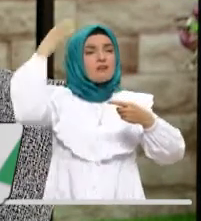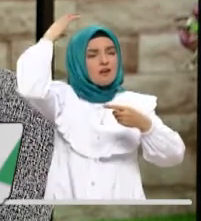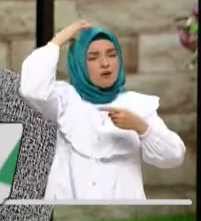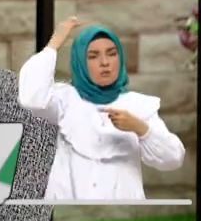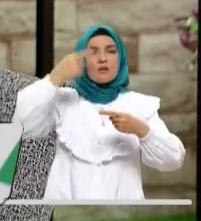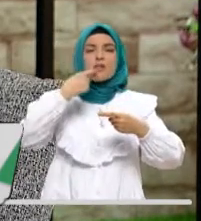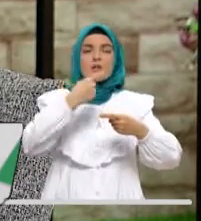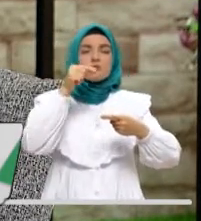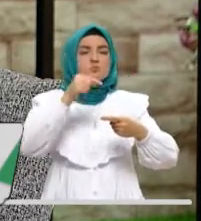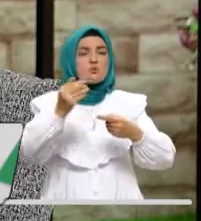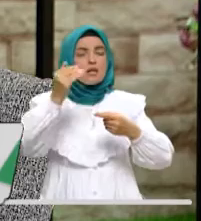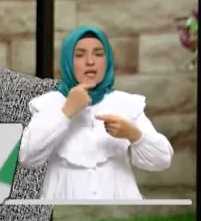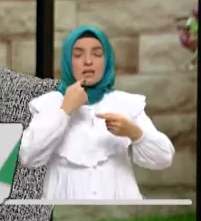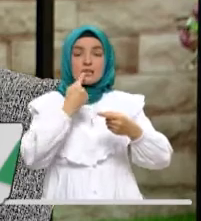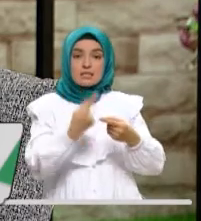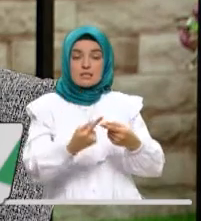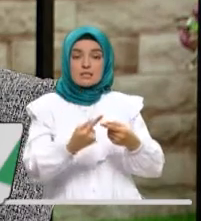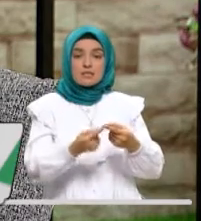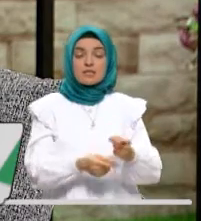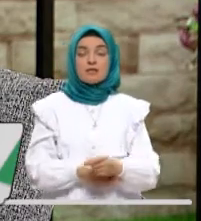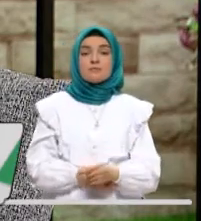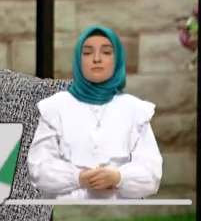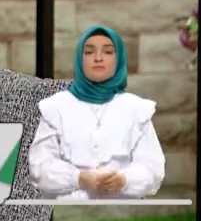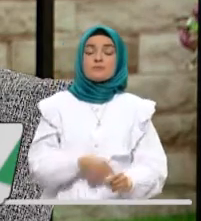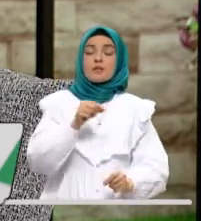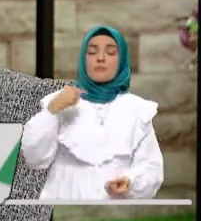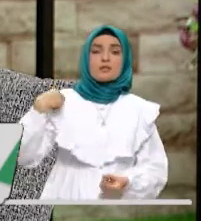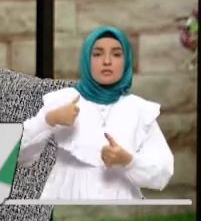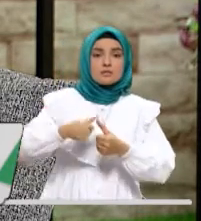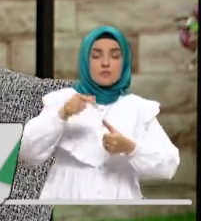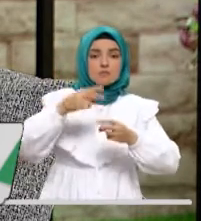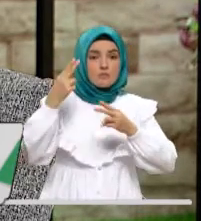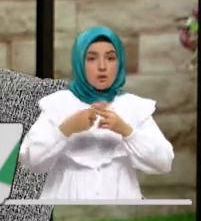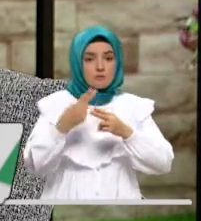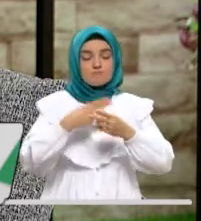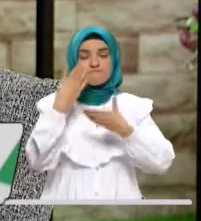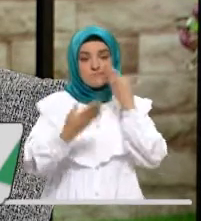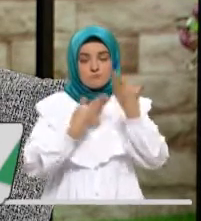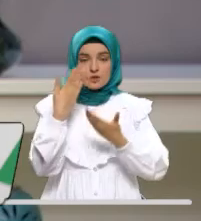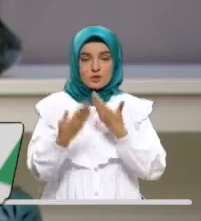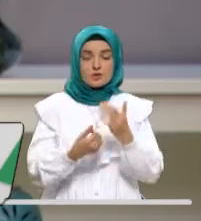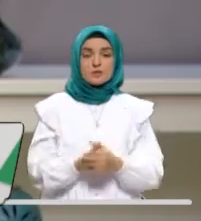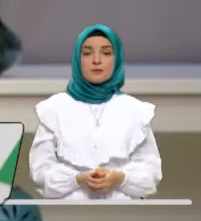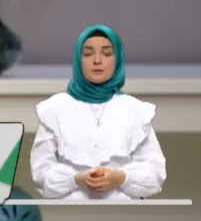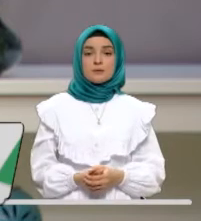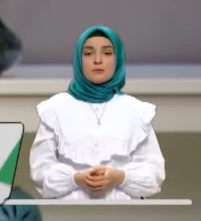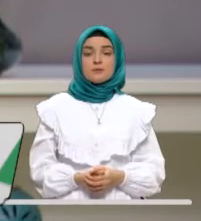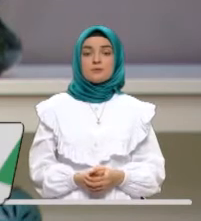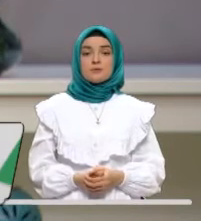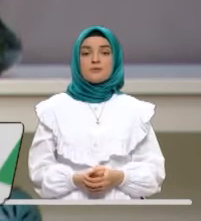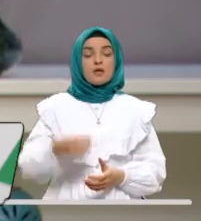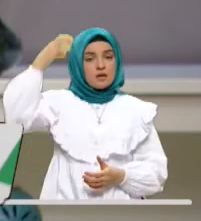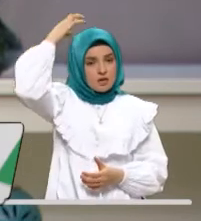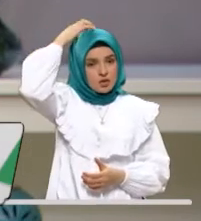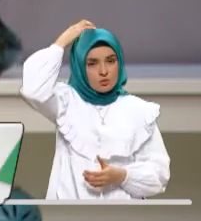geldi. İşte şimdi yine burada örnek vereyim. Bezmi Alem Vale Sultan'dan bahsettik. Yahudi olduğu